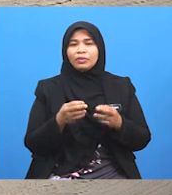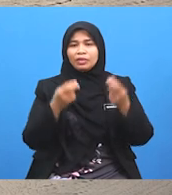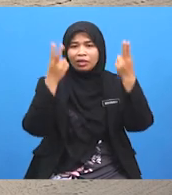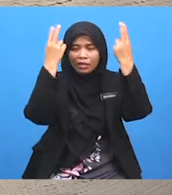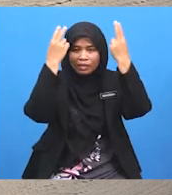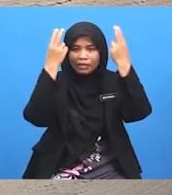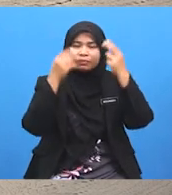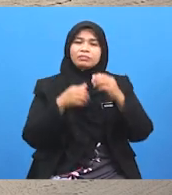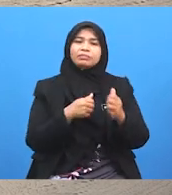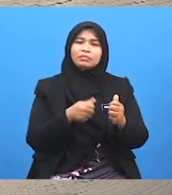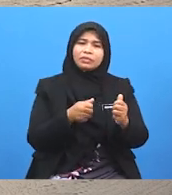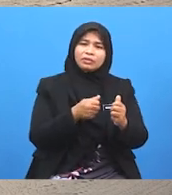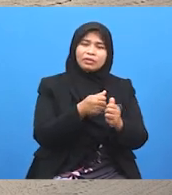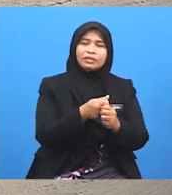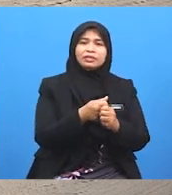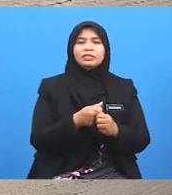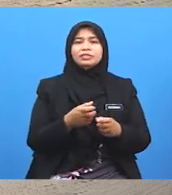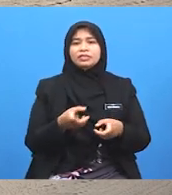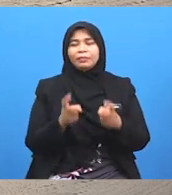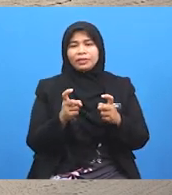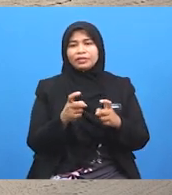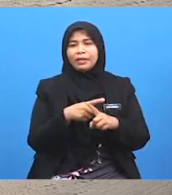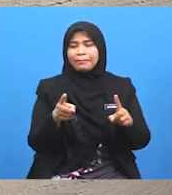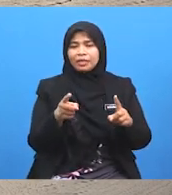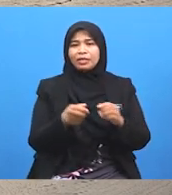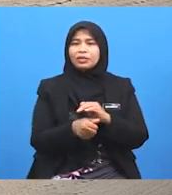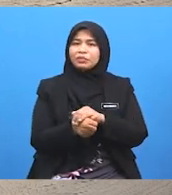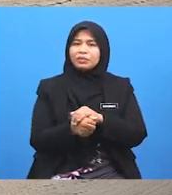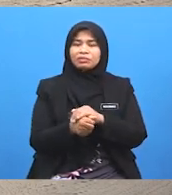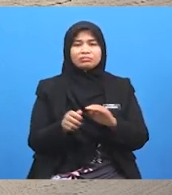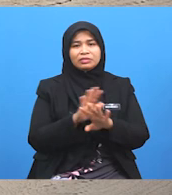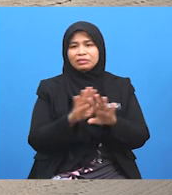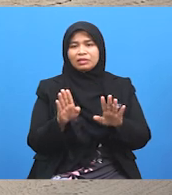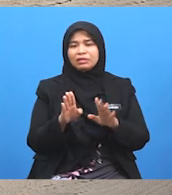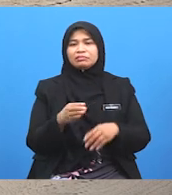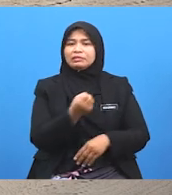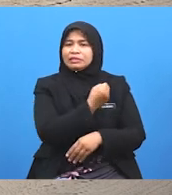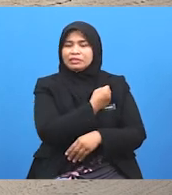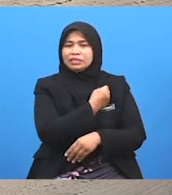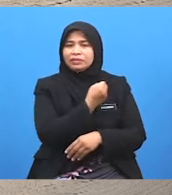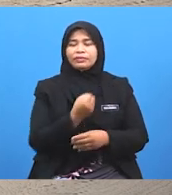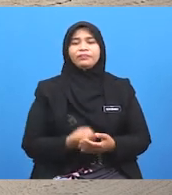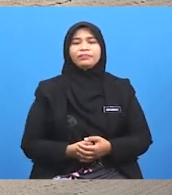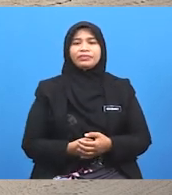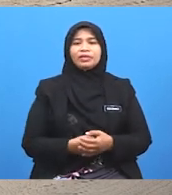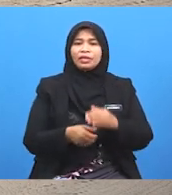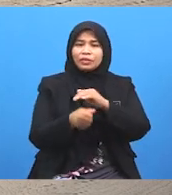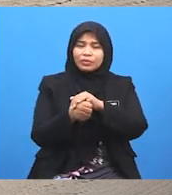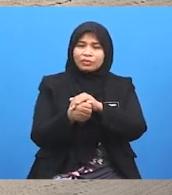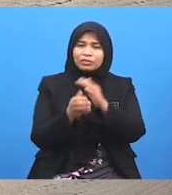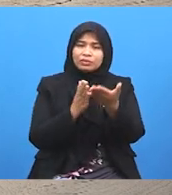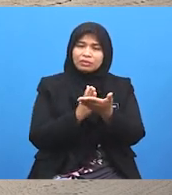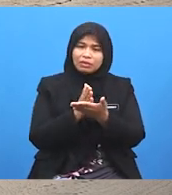Arnab berlari pantas, si kura-kura tidak berputus asa. Kura-kura